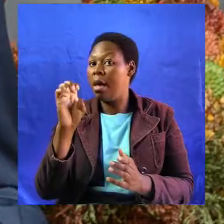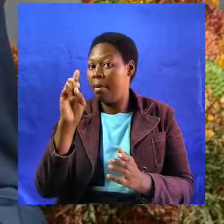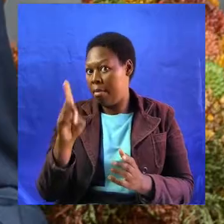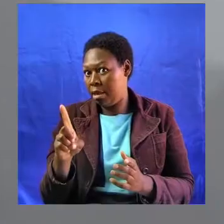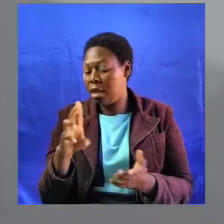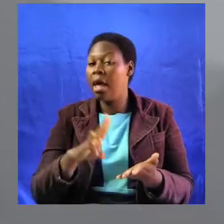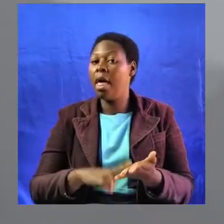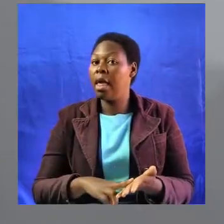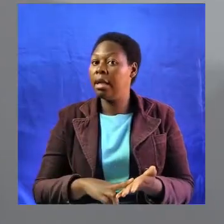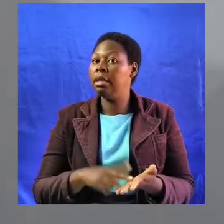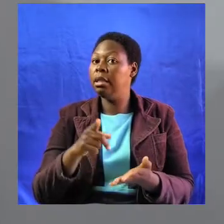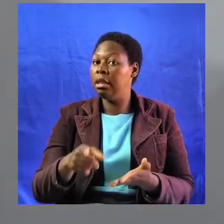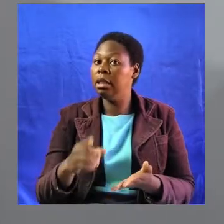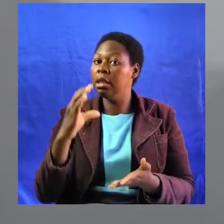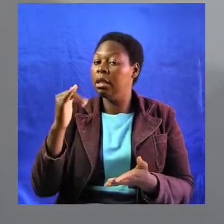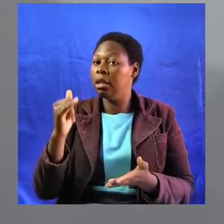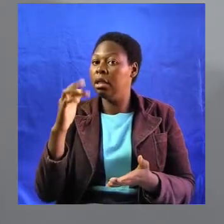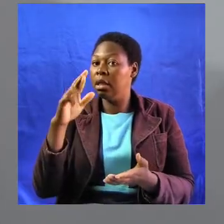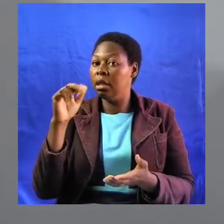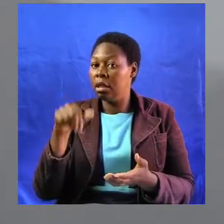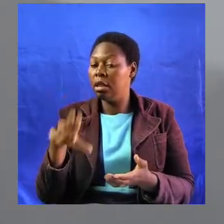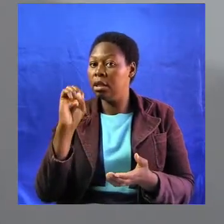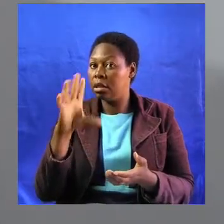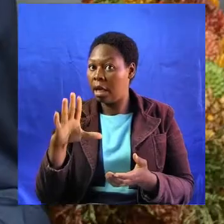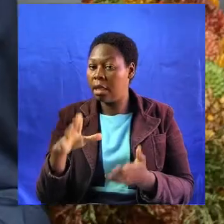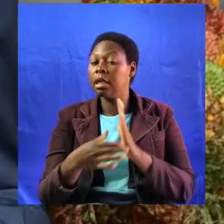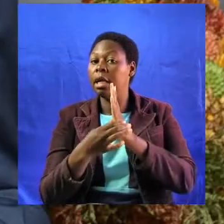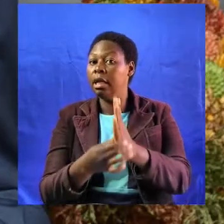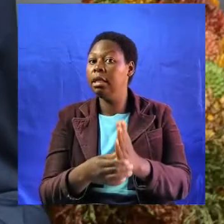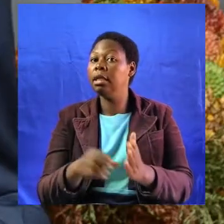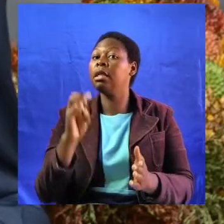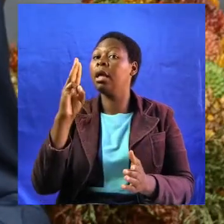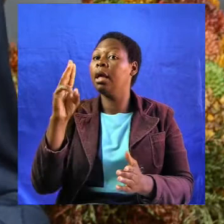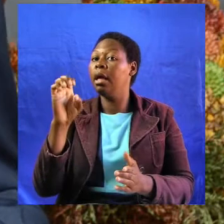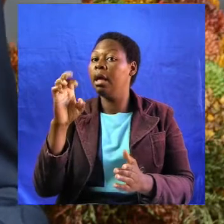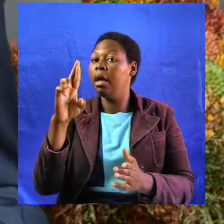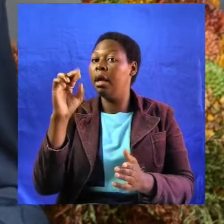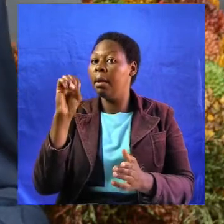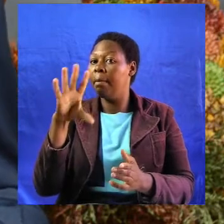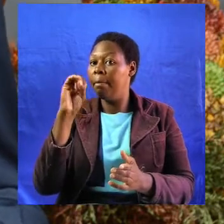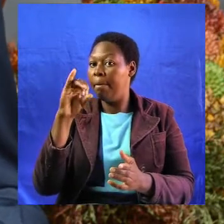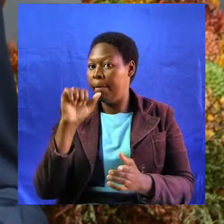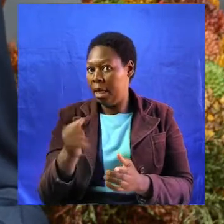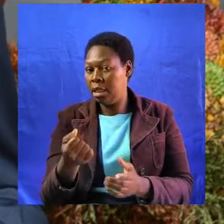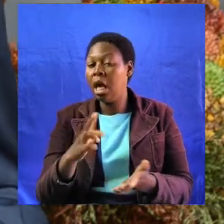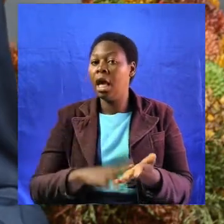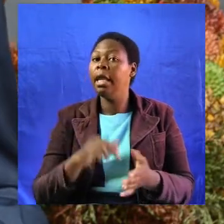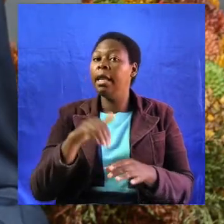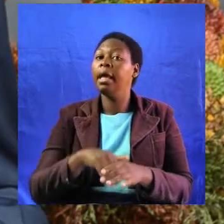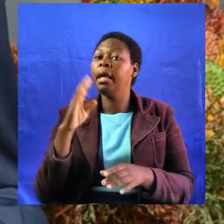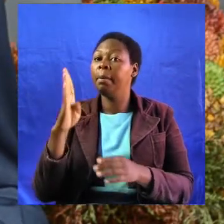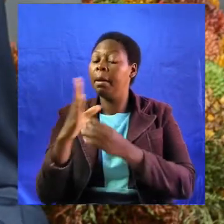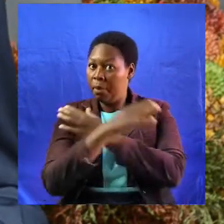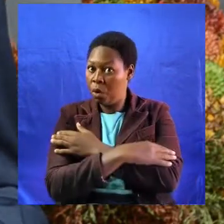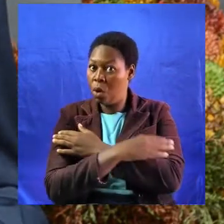wavasvika muBabylon nekuti yanga yakakomberedzwa newall. Paine rwizi rwaiyerera nepakati peguta. Ivo